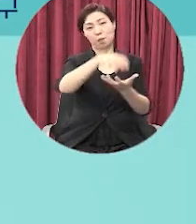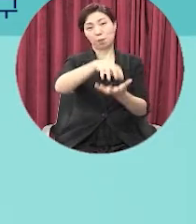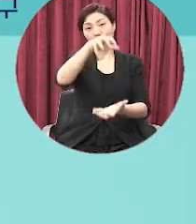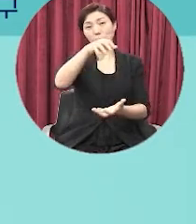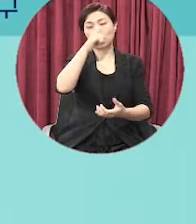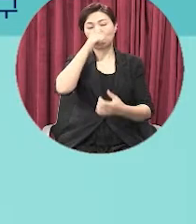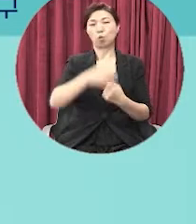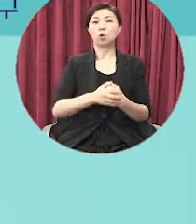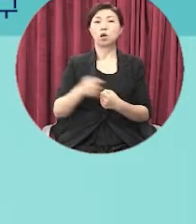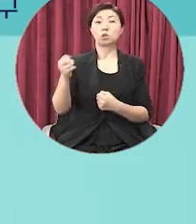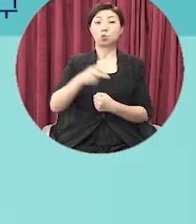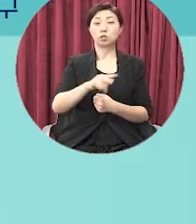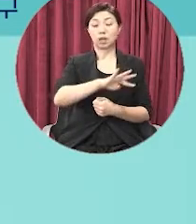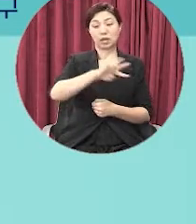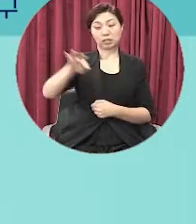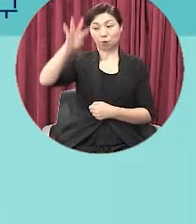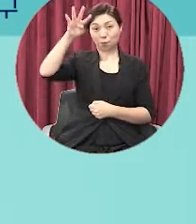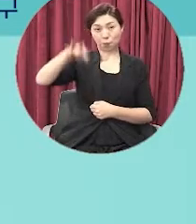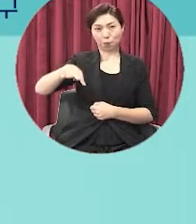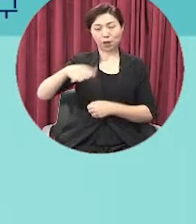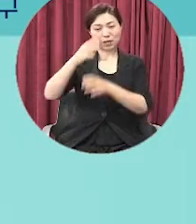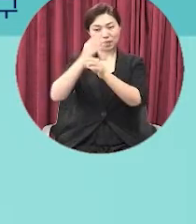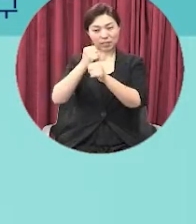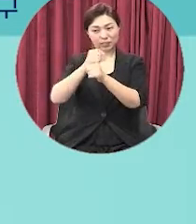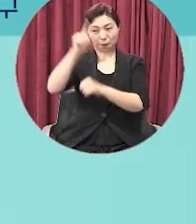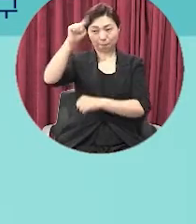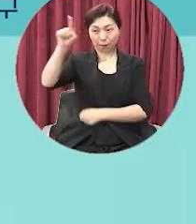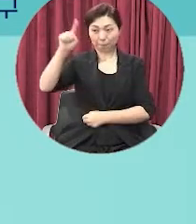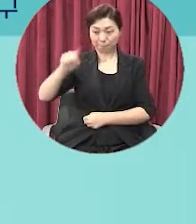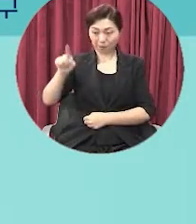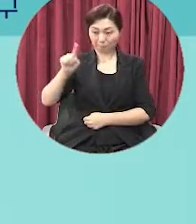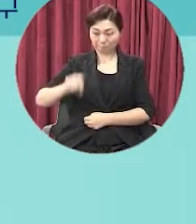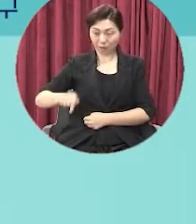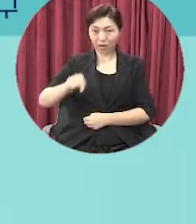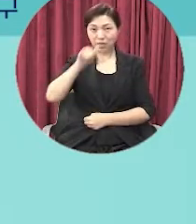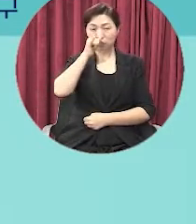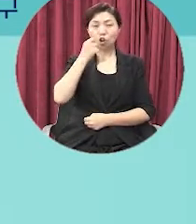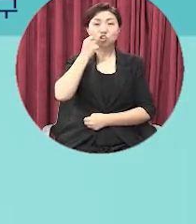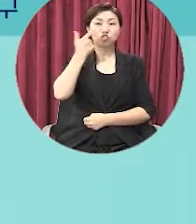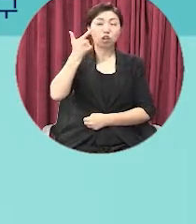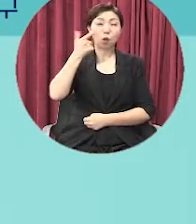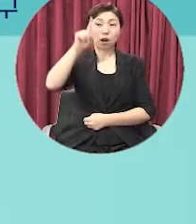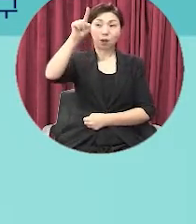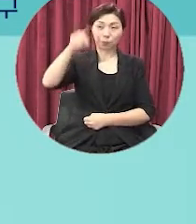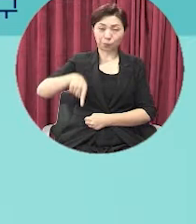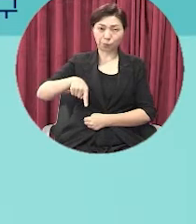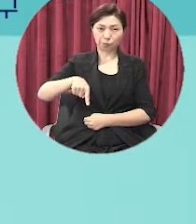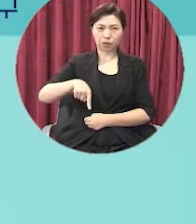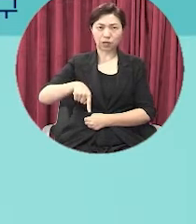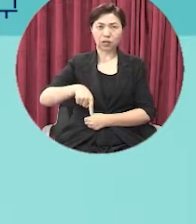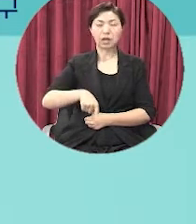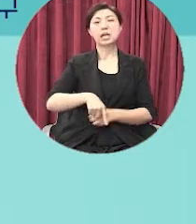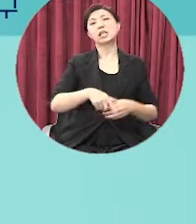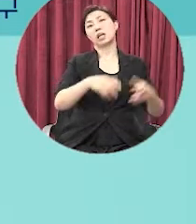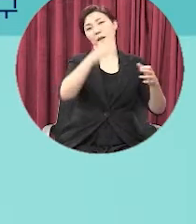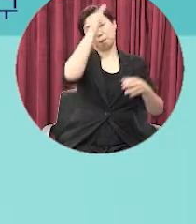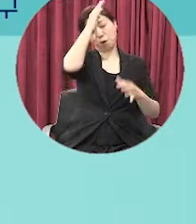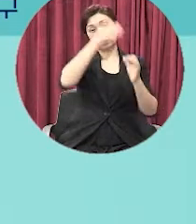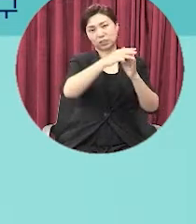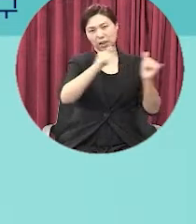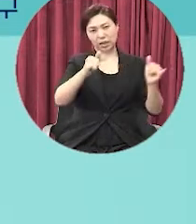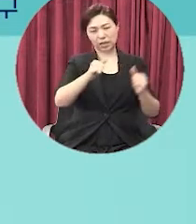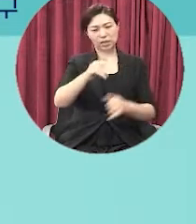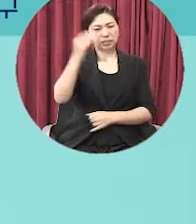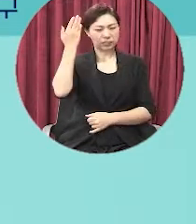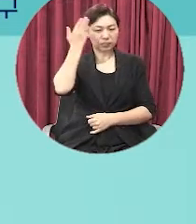스케줄로 에 들어오게 되서 느껴 를 한번씩 자동으로 혼자 분 의 데이터를 아 지능적으로 넣어주고 그것을 분석하고